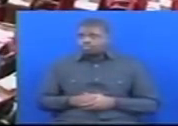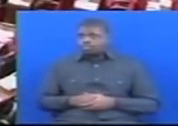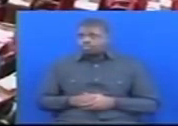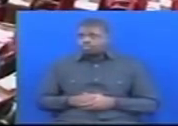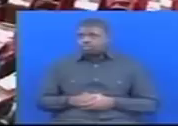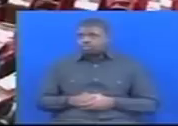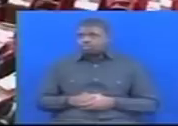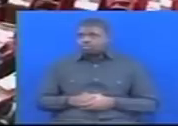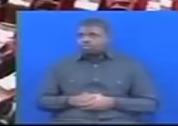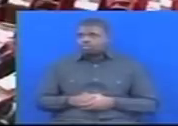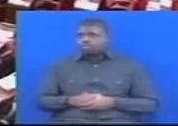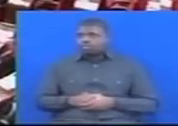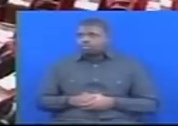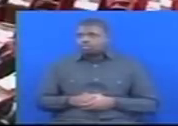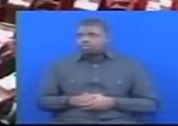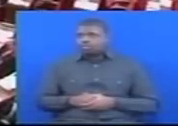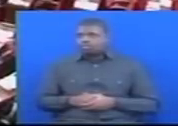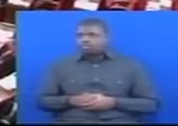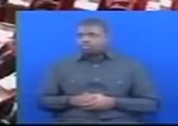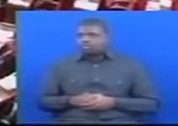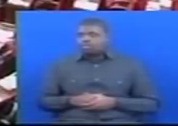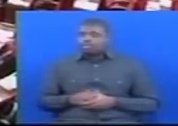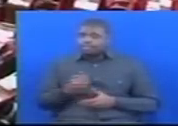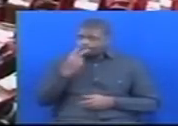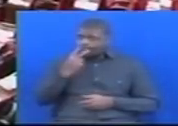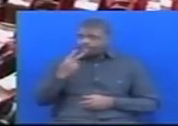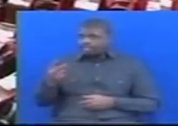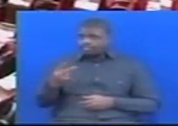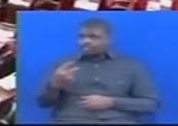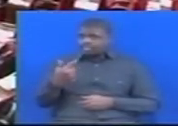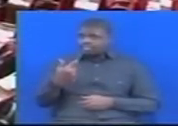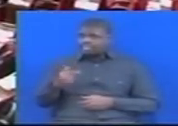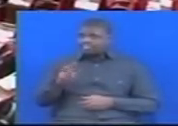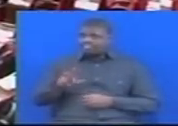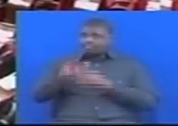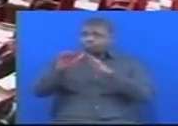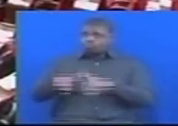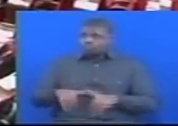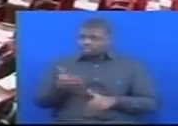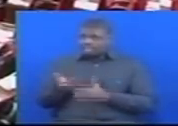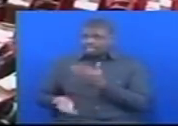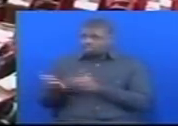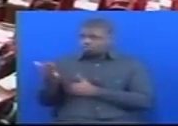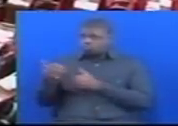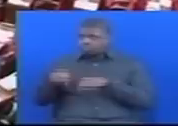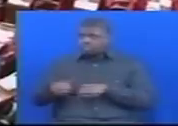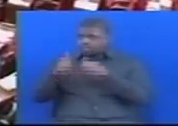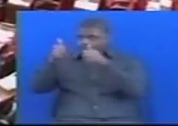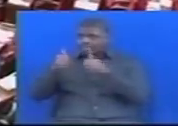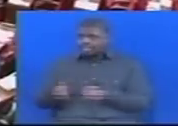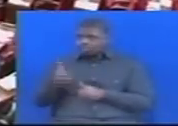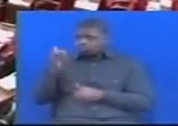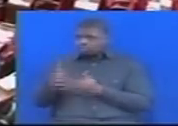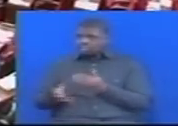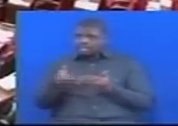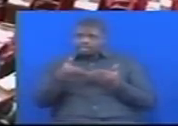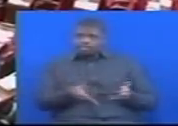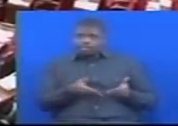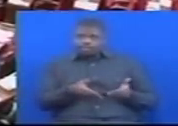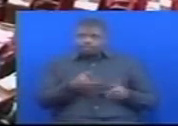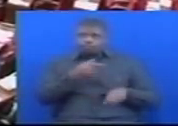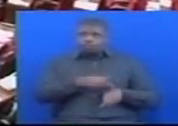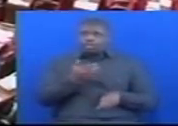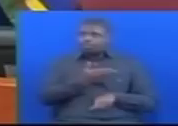mambo ya muda yanatupa shida hapa kidogo kuya manage. Kwa hiyo mtazamaji wa Bunge TV kwa asubuhi hii matangazo yetu yanaishia hapa.